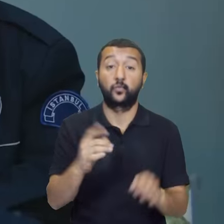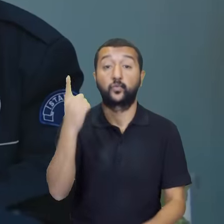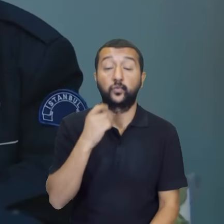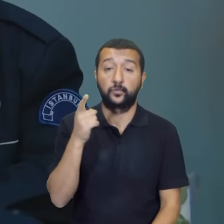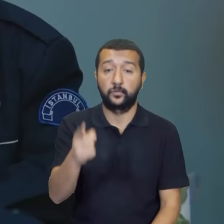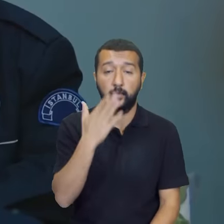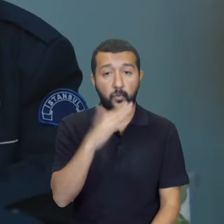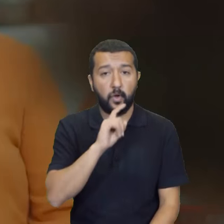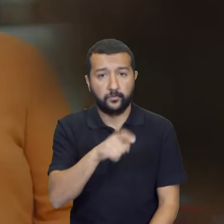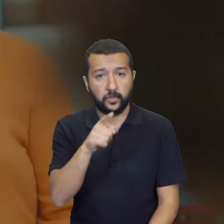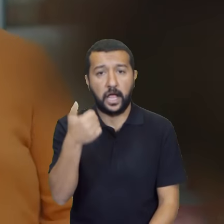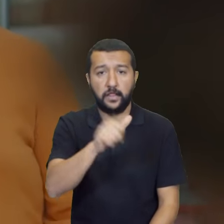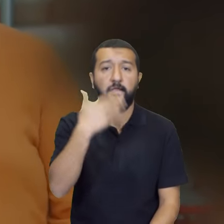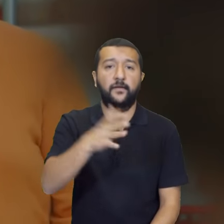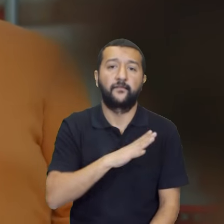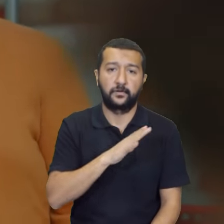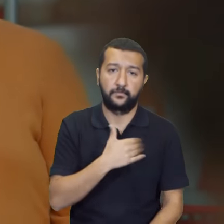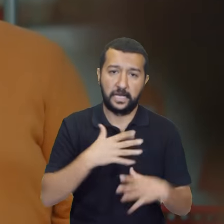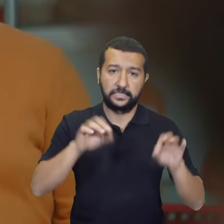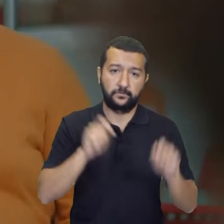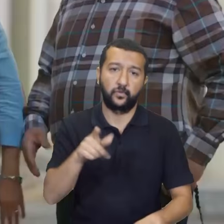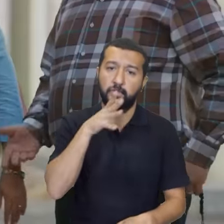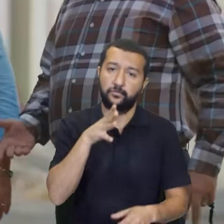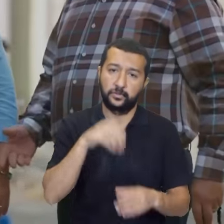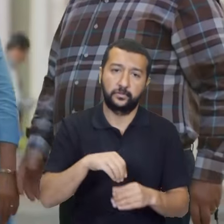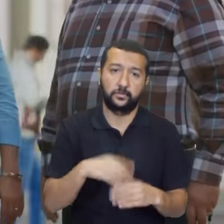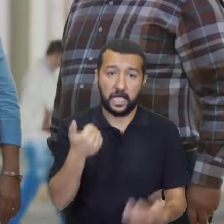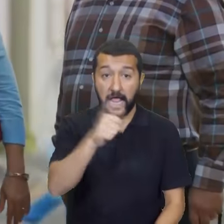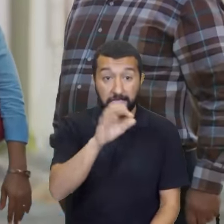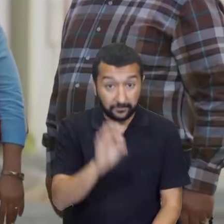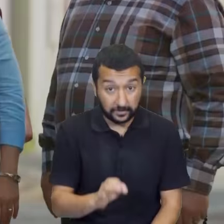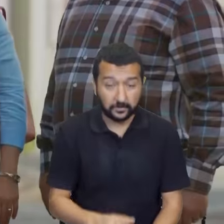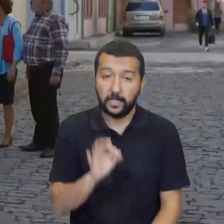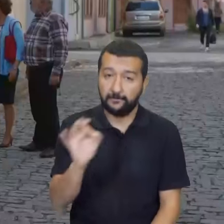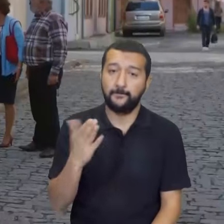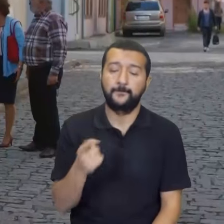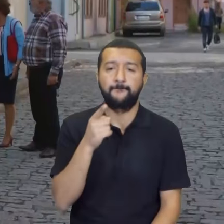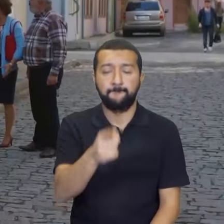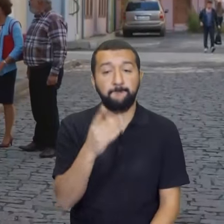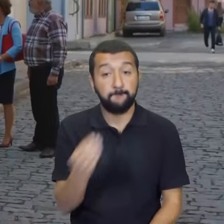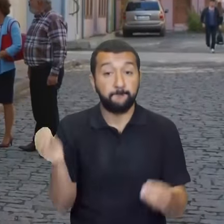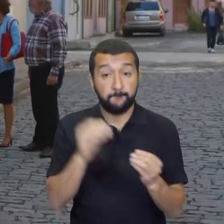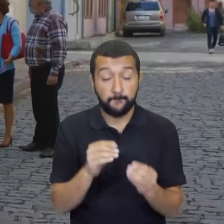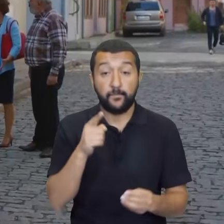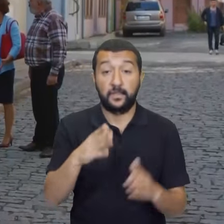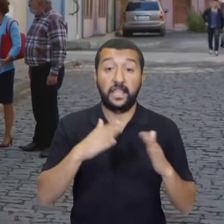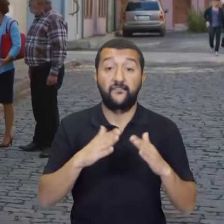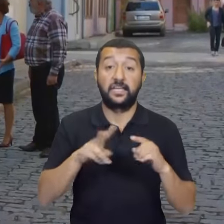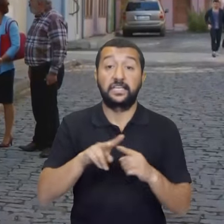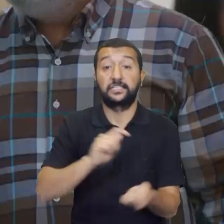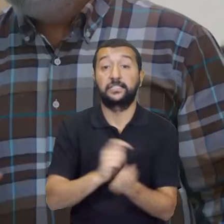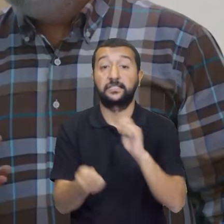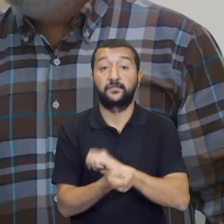ya. Yok amca daha 6 ay var. Yani ben hazırlık yapıyorum oradan biliyorum. Yani. 6 ay mı? Evet. Hayol bir de evi kreşe çevirdi